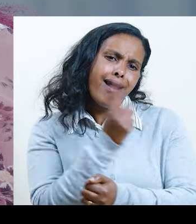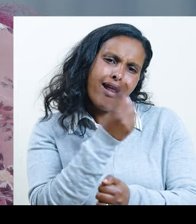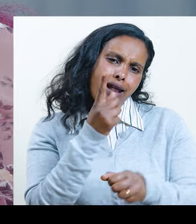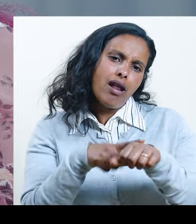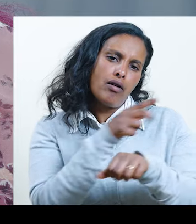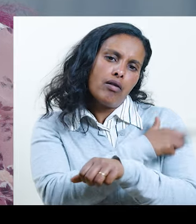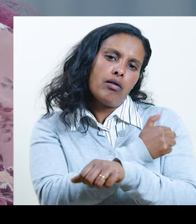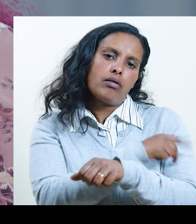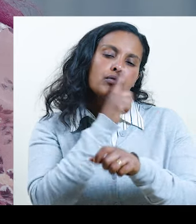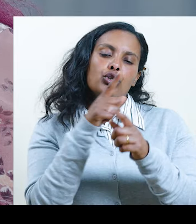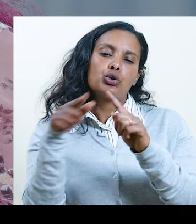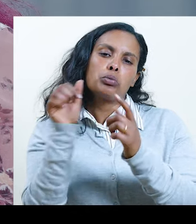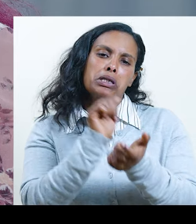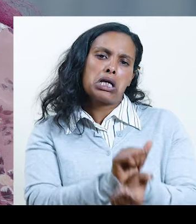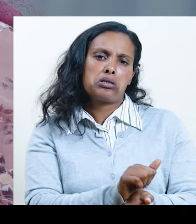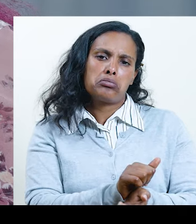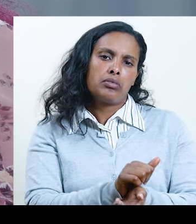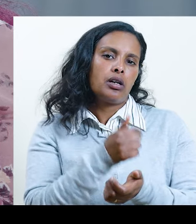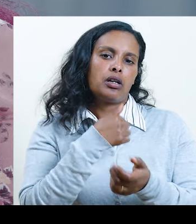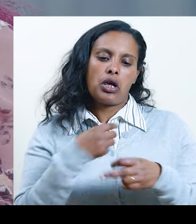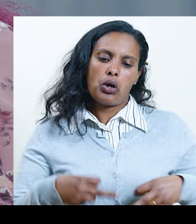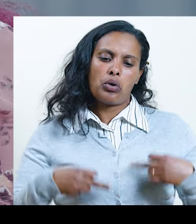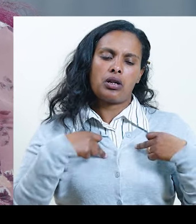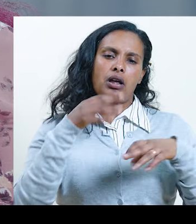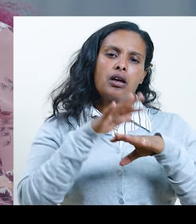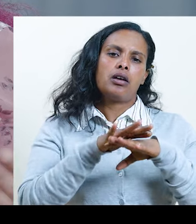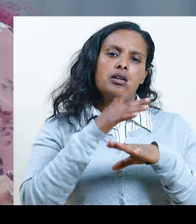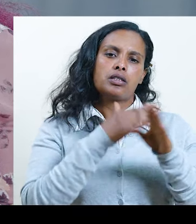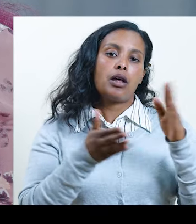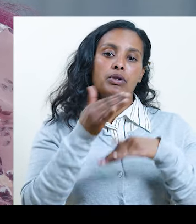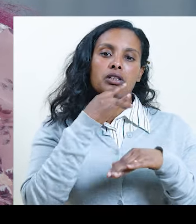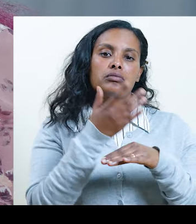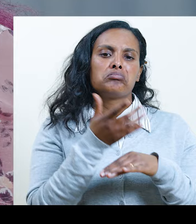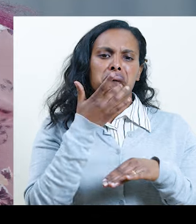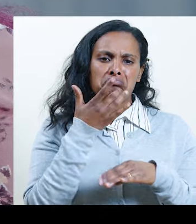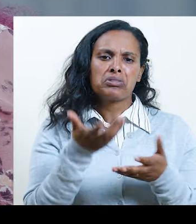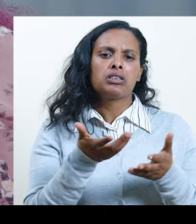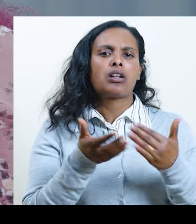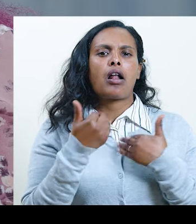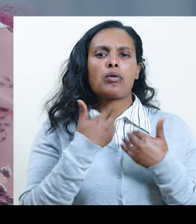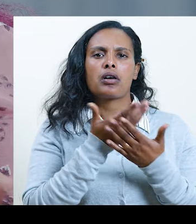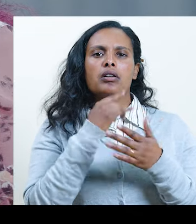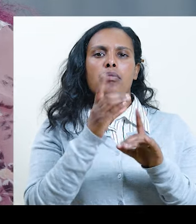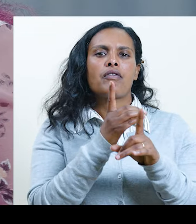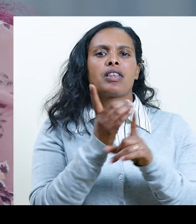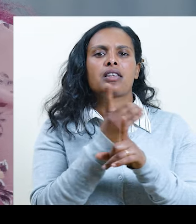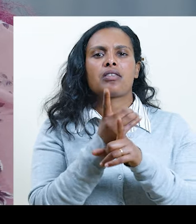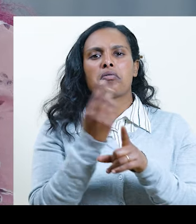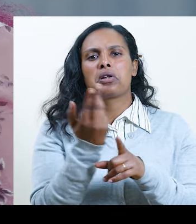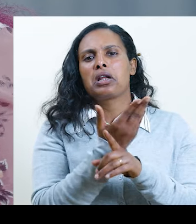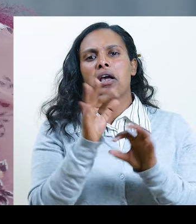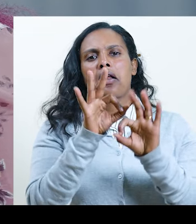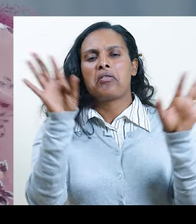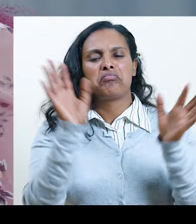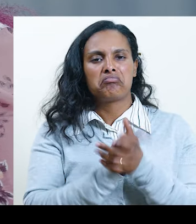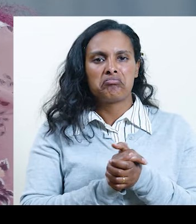አላቆም። ስለዚህ የእሱ መታሰር እኔ ህይወት ላይ ስለምቸገረው ችግር ስላለው ነገር የሚፈይድልኝ